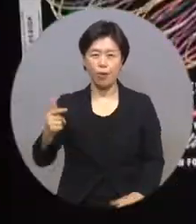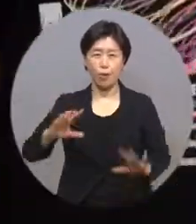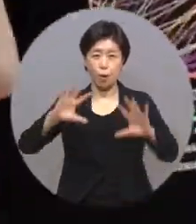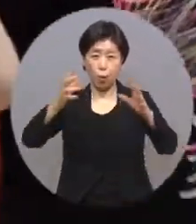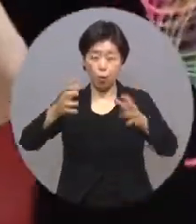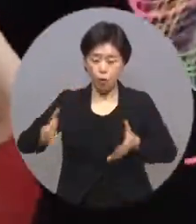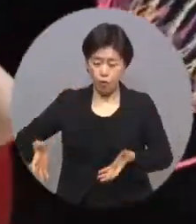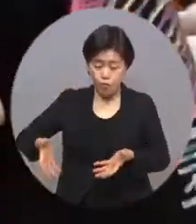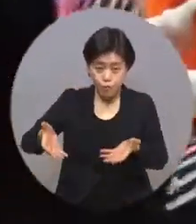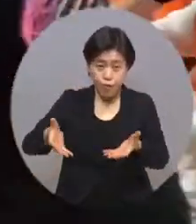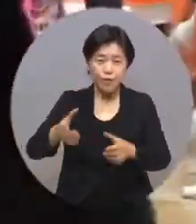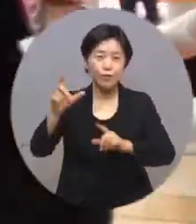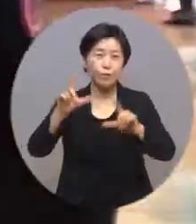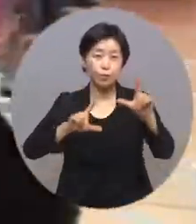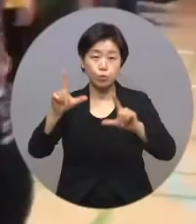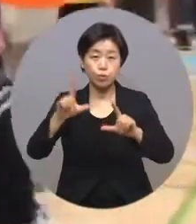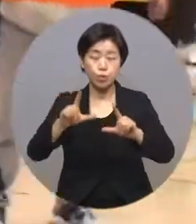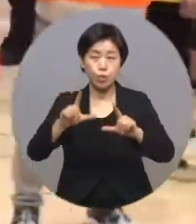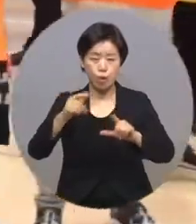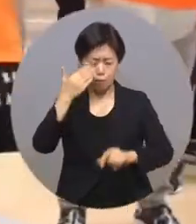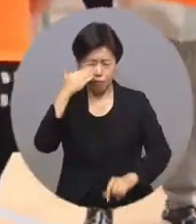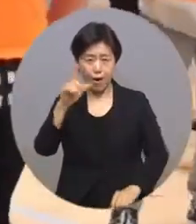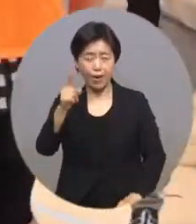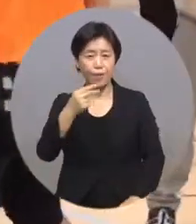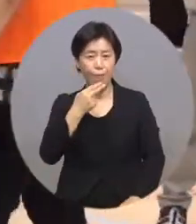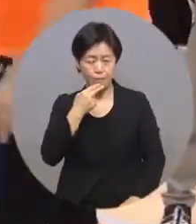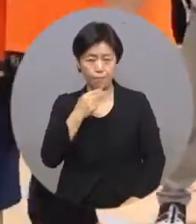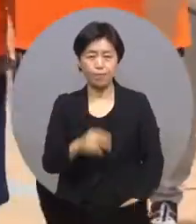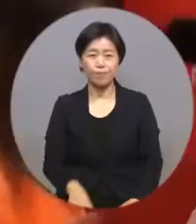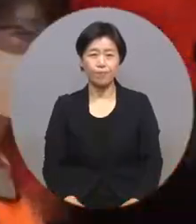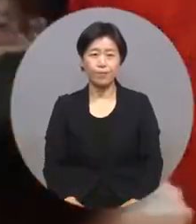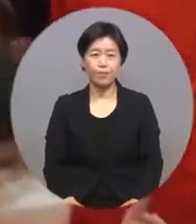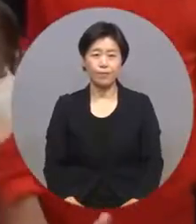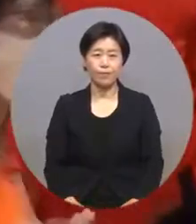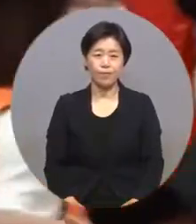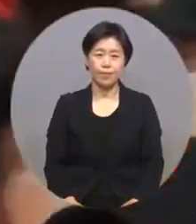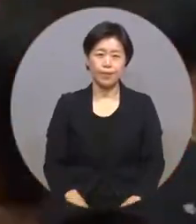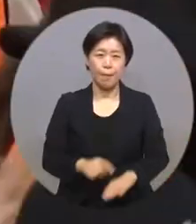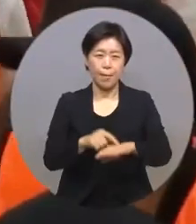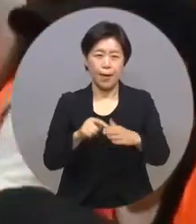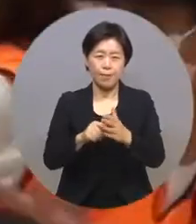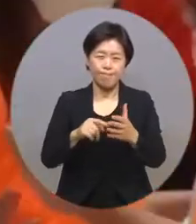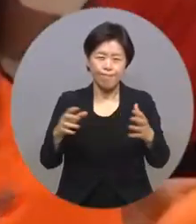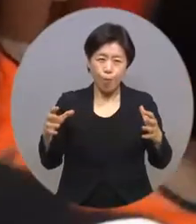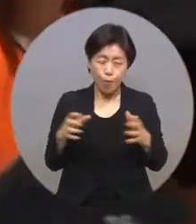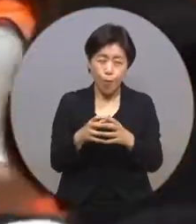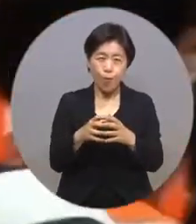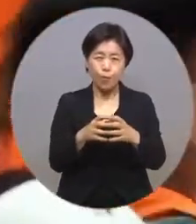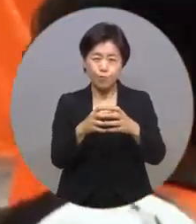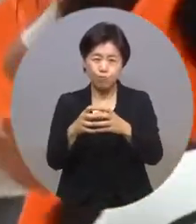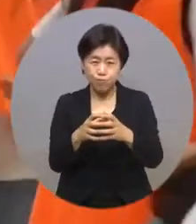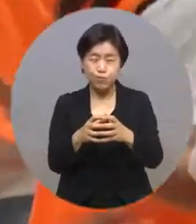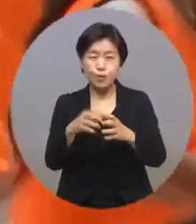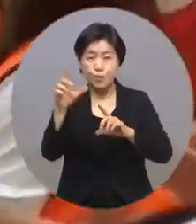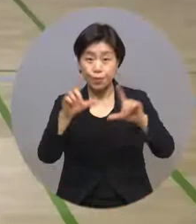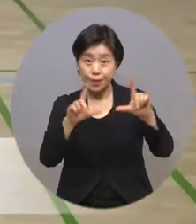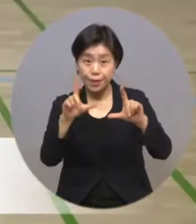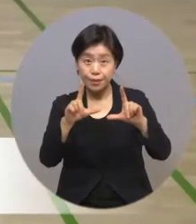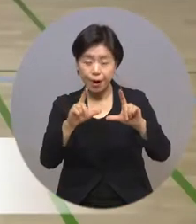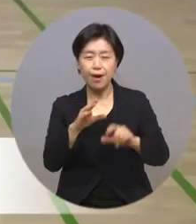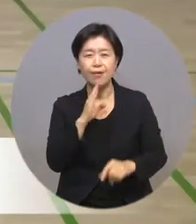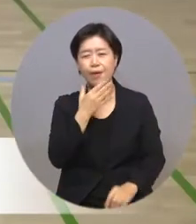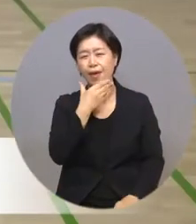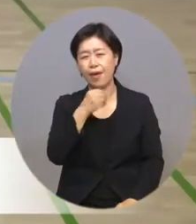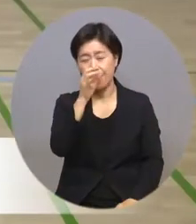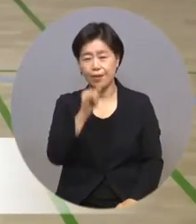모습도 전혀 어색하지 않습니다. 마음껏 즐기는 봉사자들은 아이들만큼 행복해 보입니다.